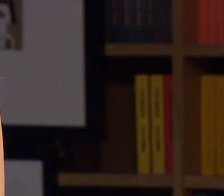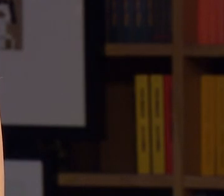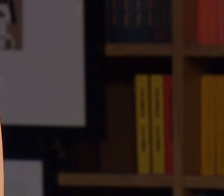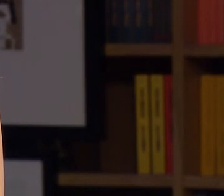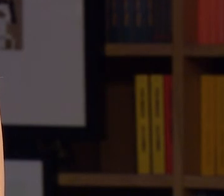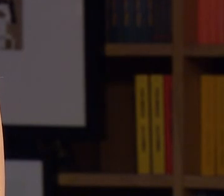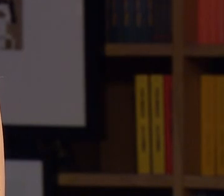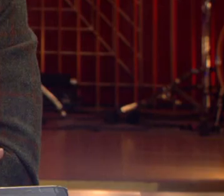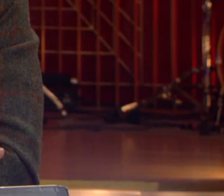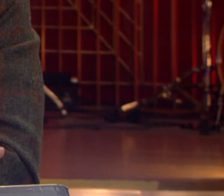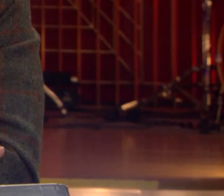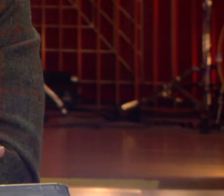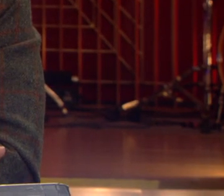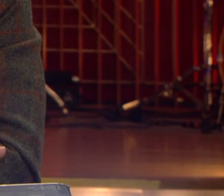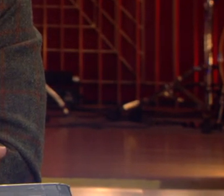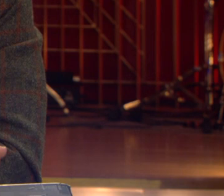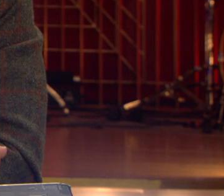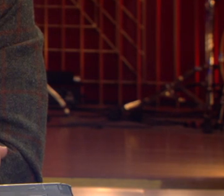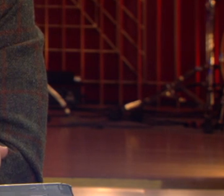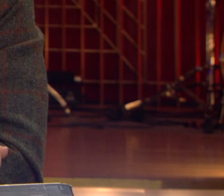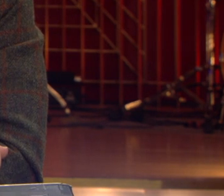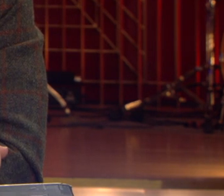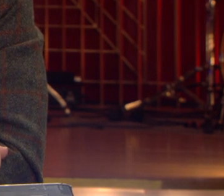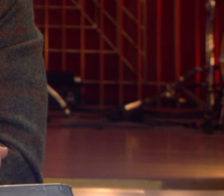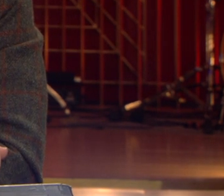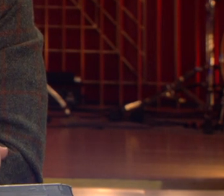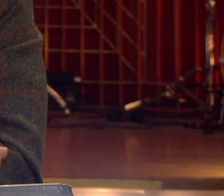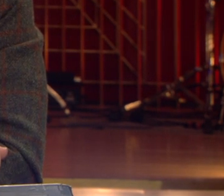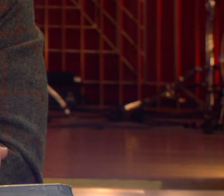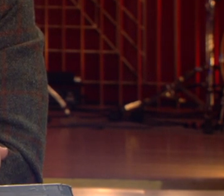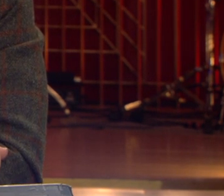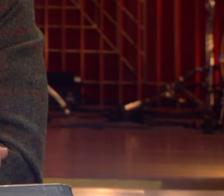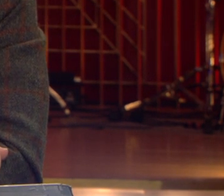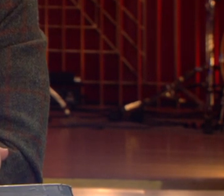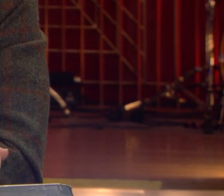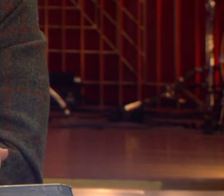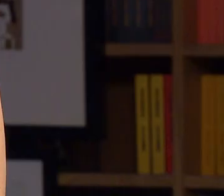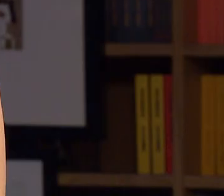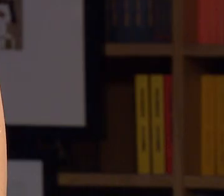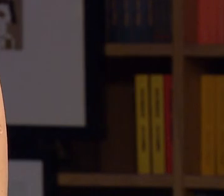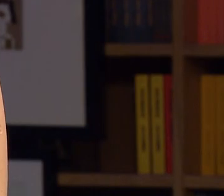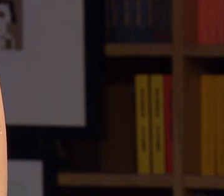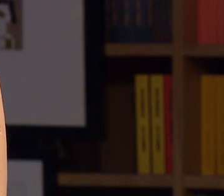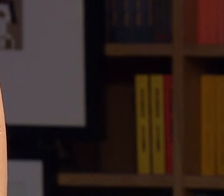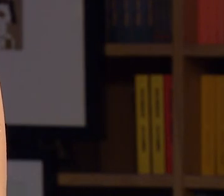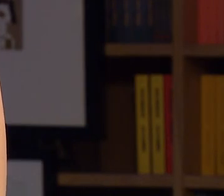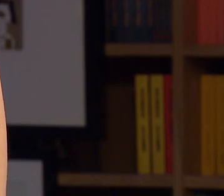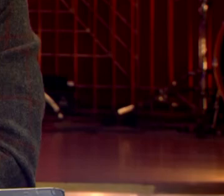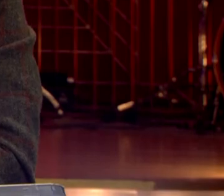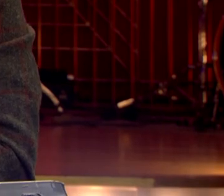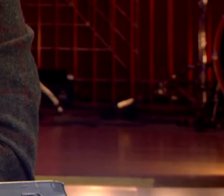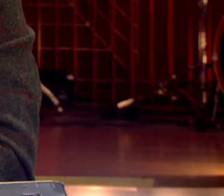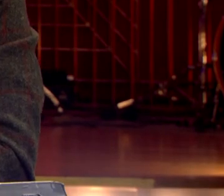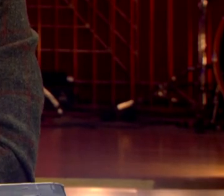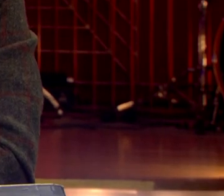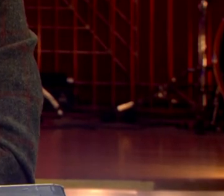İspanya'da Escuela Superior de Arte Dramático de Sevilla'da zaten